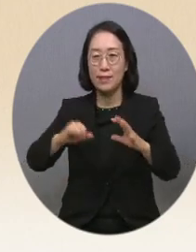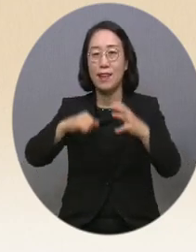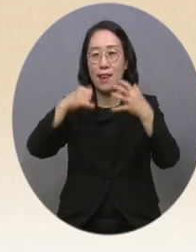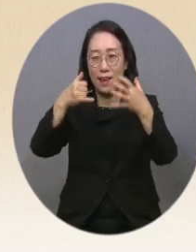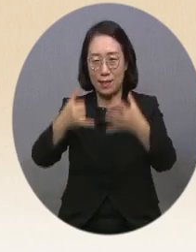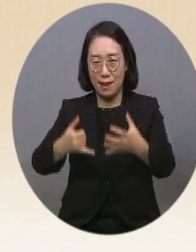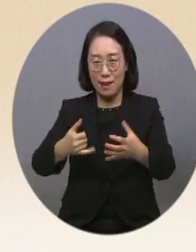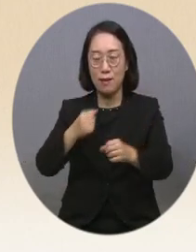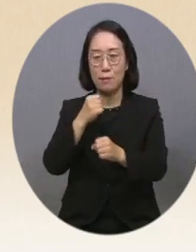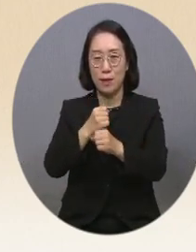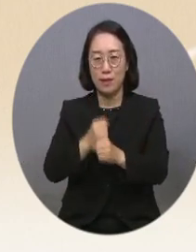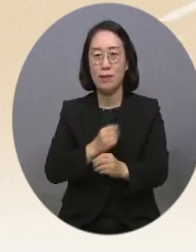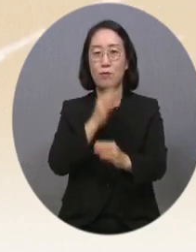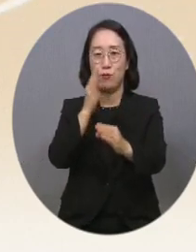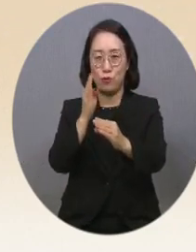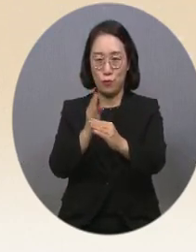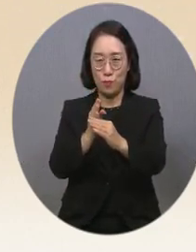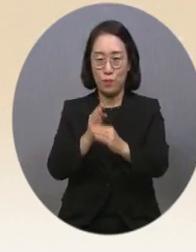만들고 있습니다.